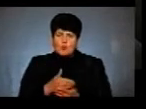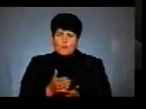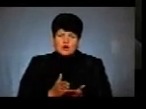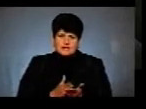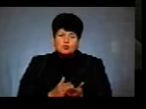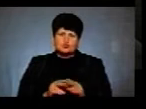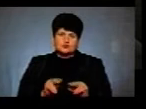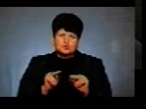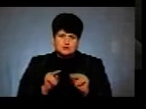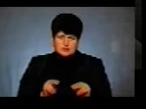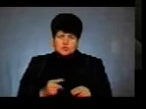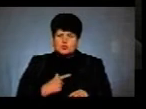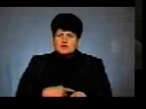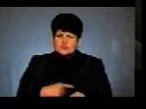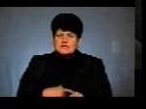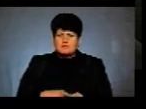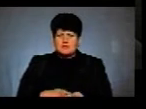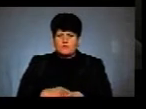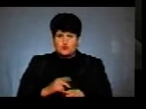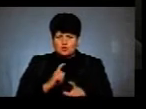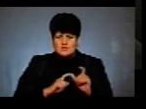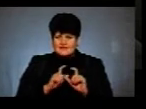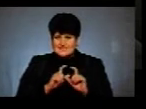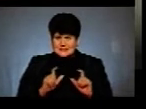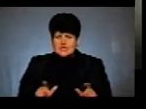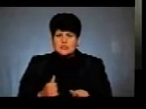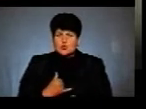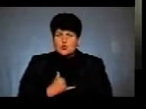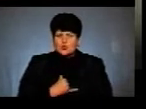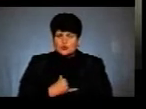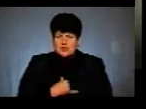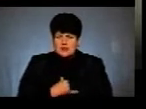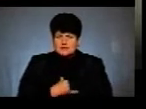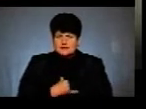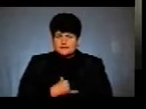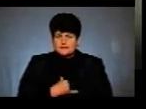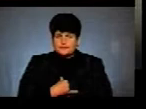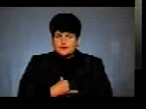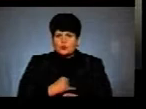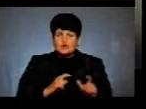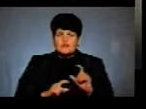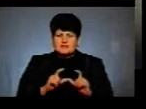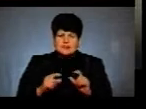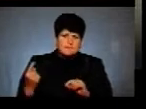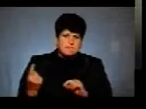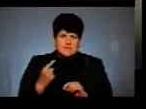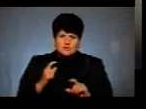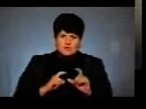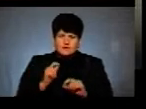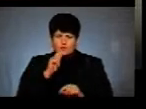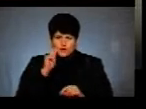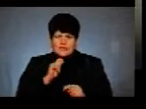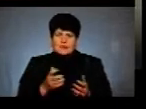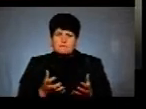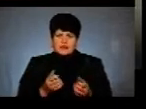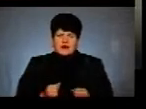академічної доброчесності у себе в університеті. У нас наш університет – один з перших університетів в Україні, який